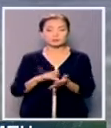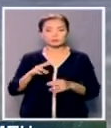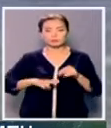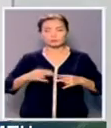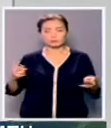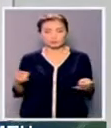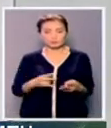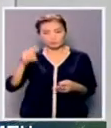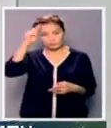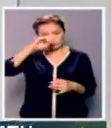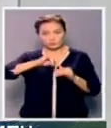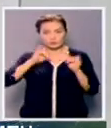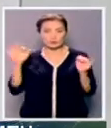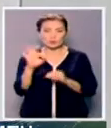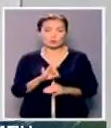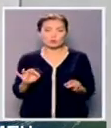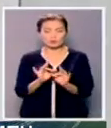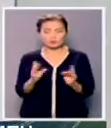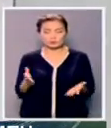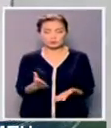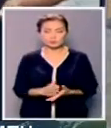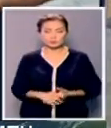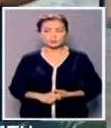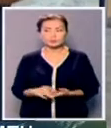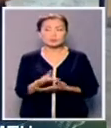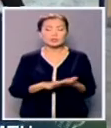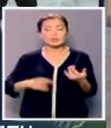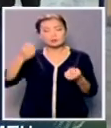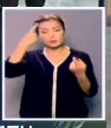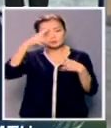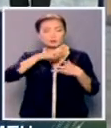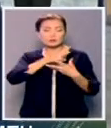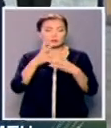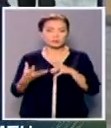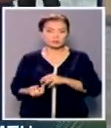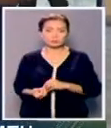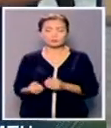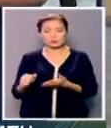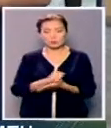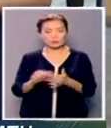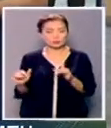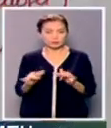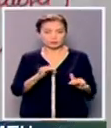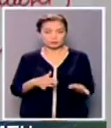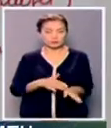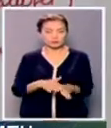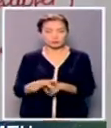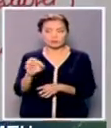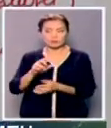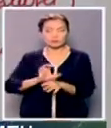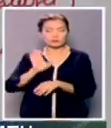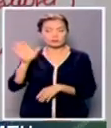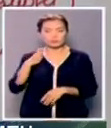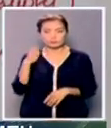ашу, білім беруді дамыту мәселелері айтылды. Енді бұл идеялардың барлығы құжат ретінде рәсімделіп, облыс